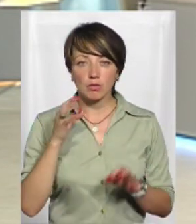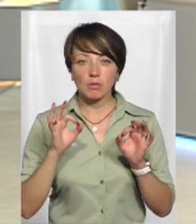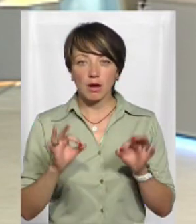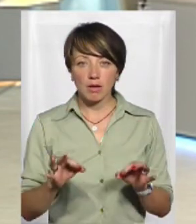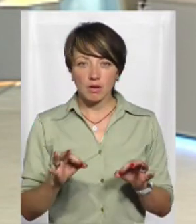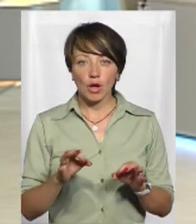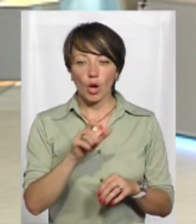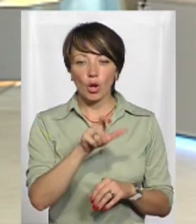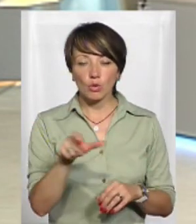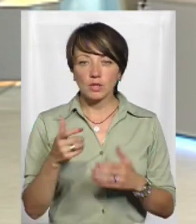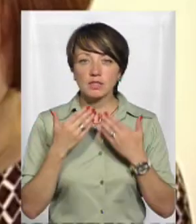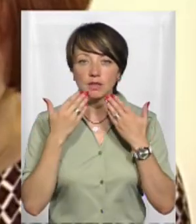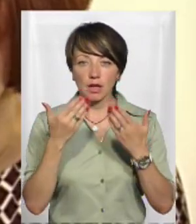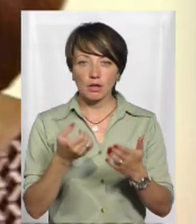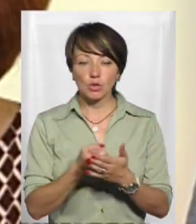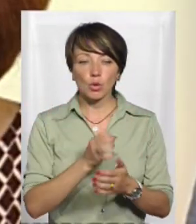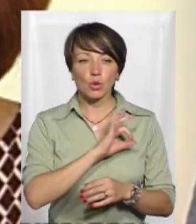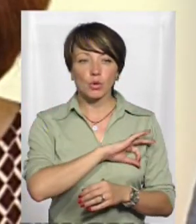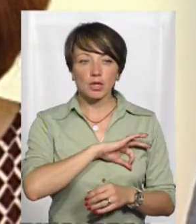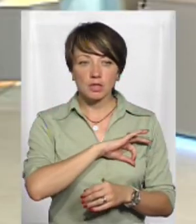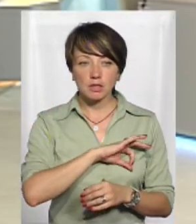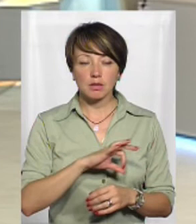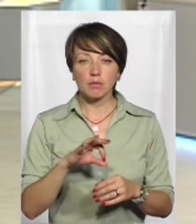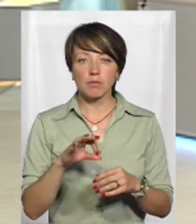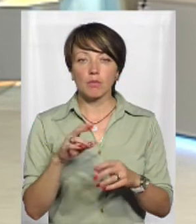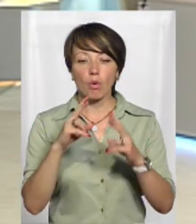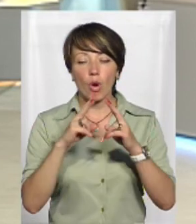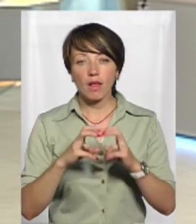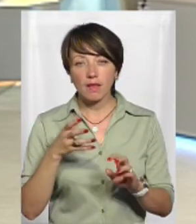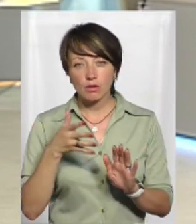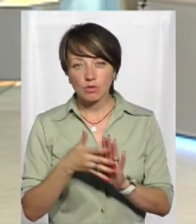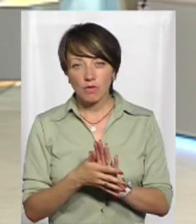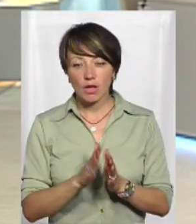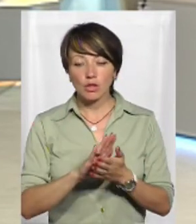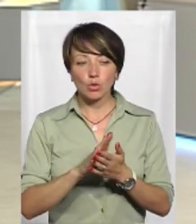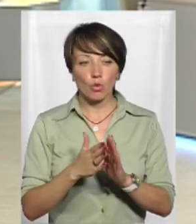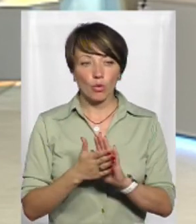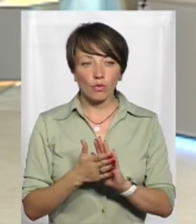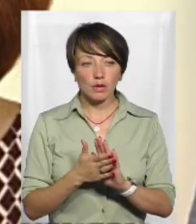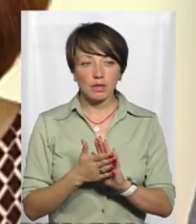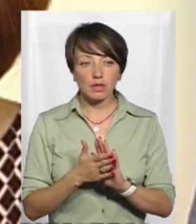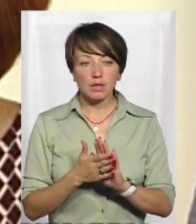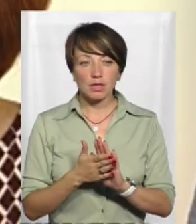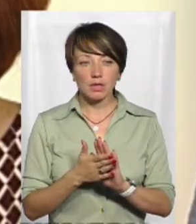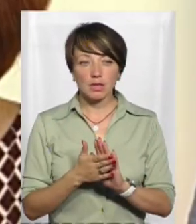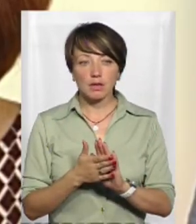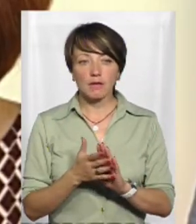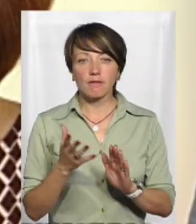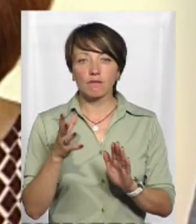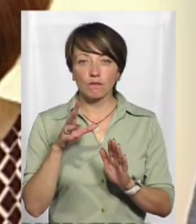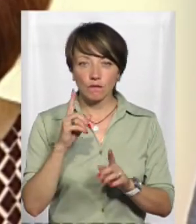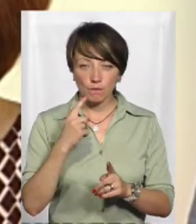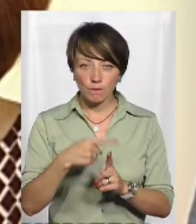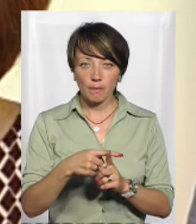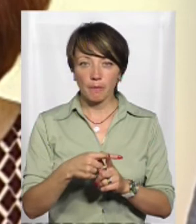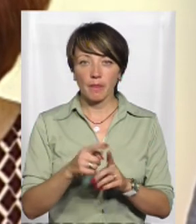що люди звертаються до юристів з метою проаналізувати договір інвестиційний, в тому числі не